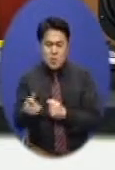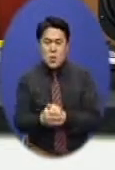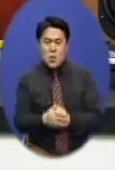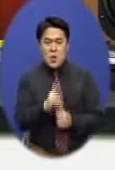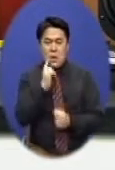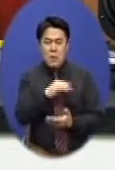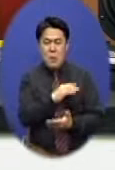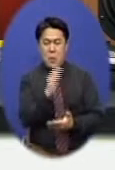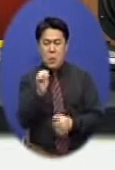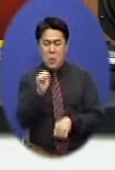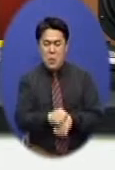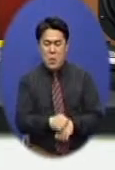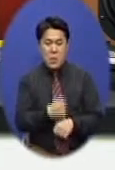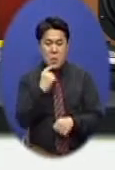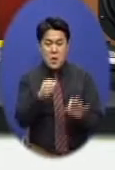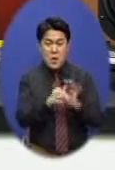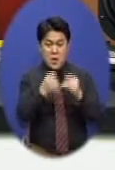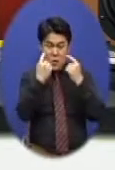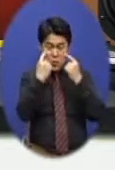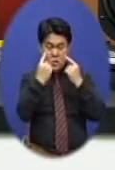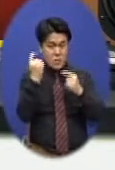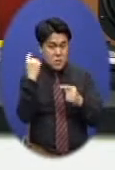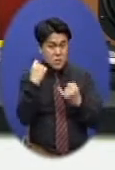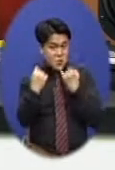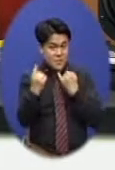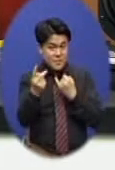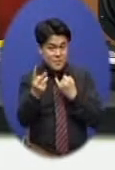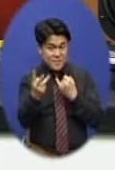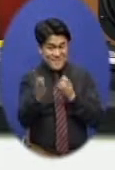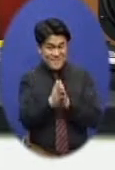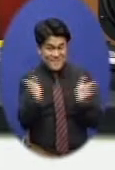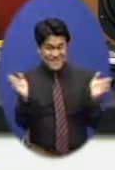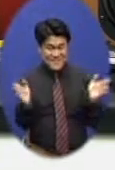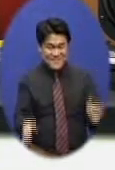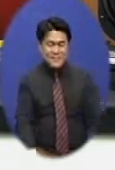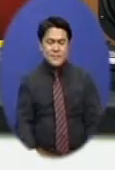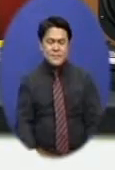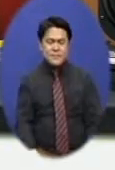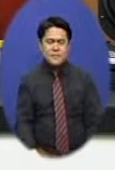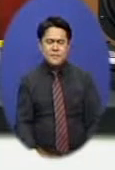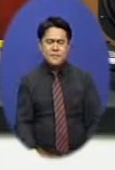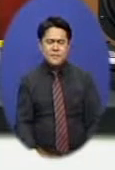줄줄. 자, 예, 예. 황금의 눈을 한번 들어볼까요? 하나 예, 예. 둘 셋 넷. 넷.